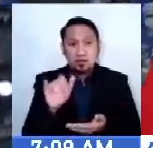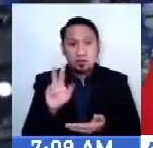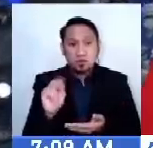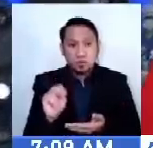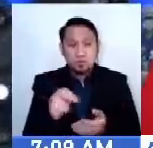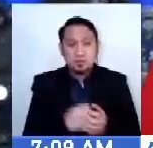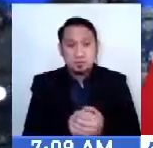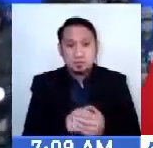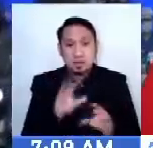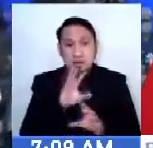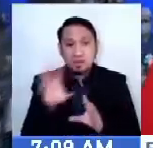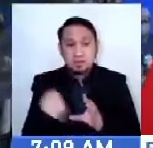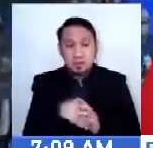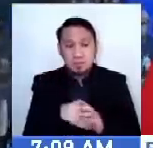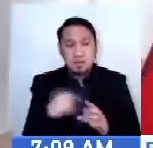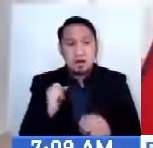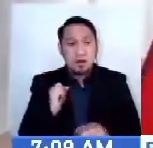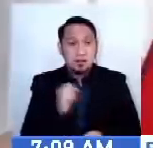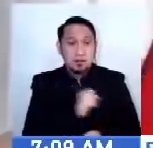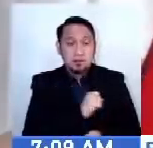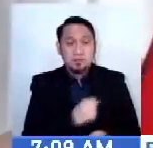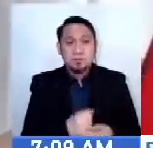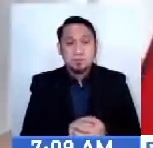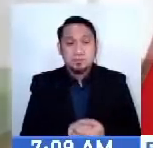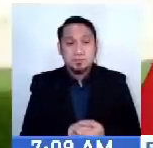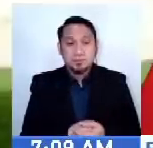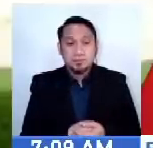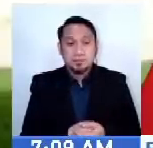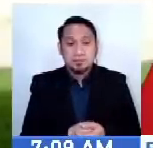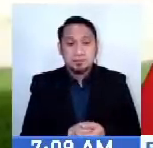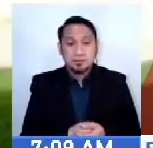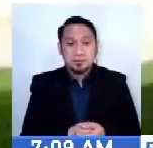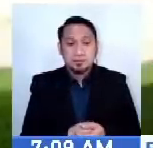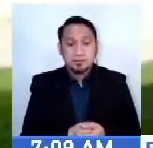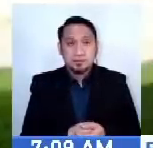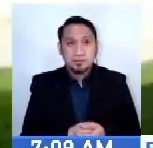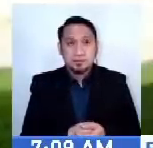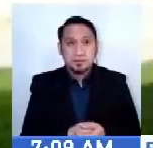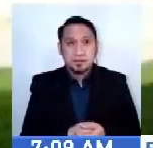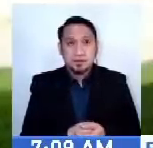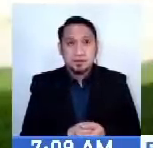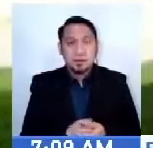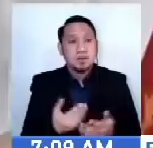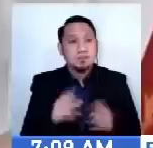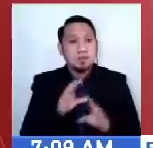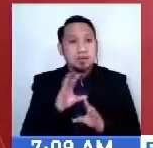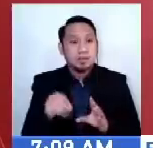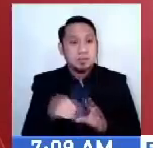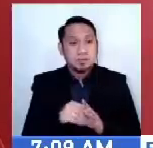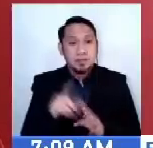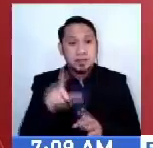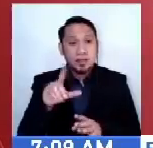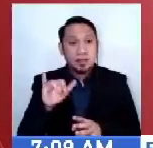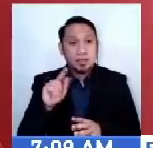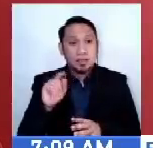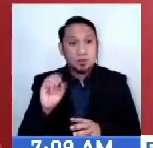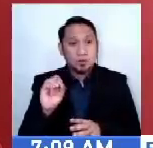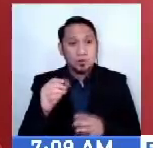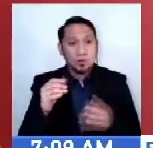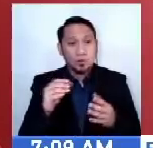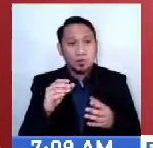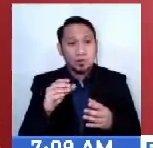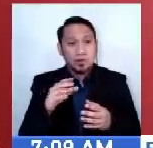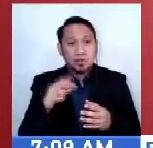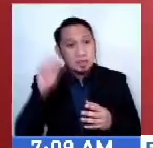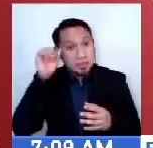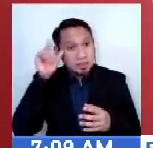niya ang ilang senatorial candidates. Hindi nakadalawang katandem niyan si House Deputy Speaker Lito Atienza, samantala nilinaw ng